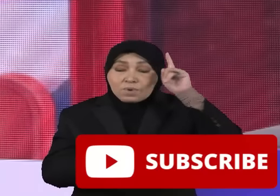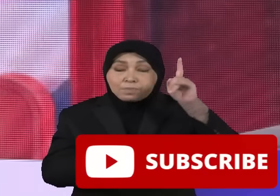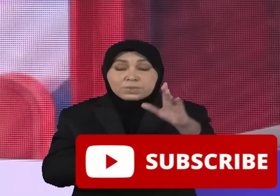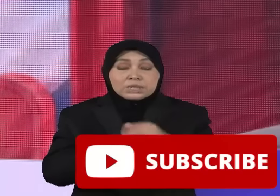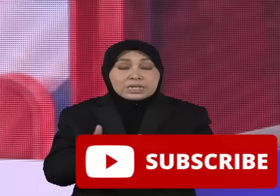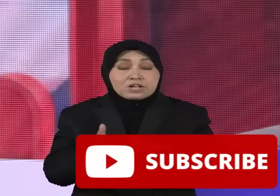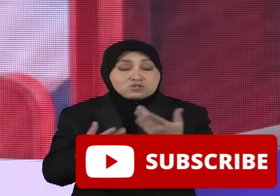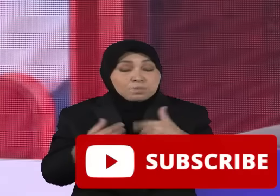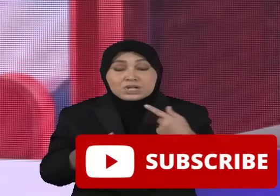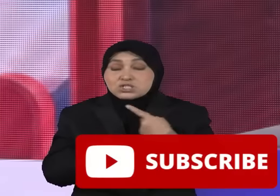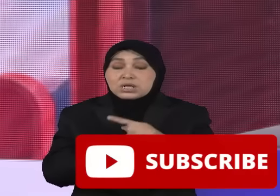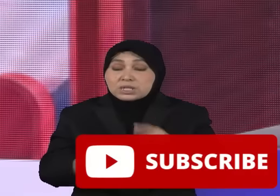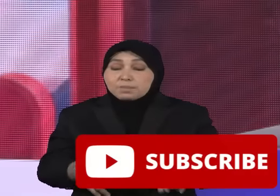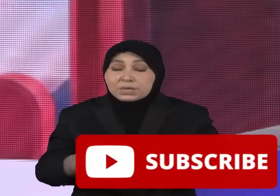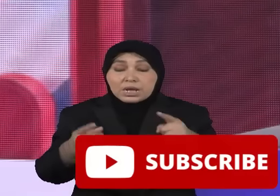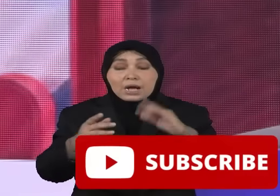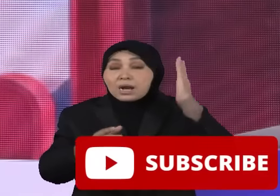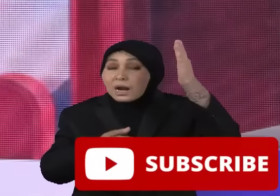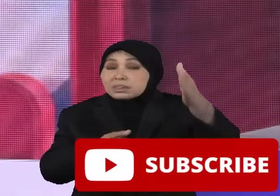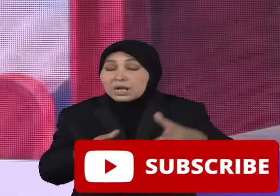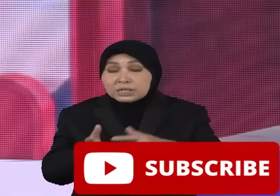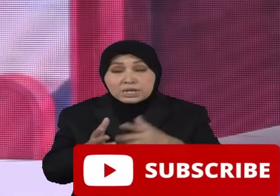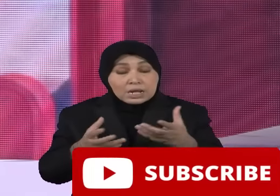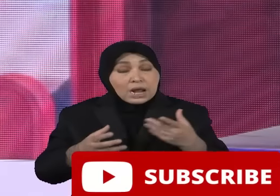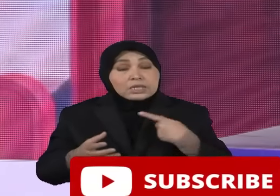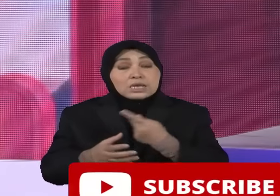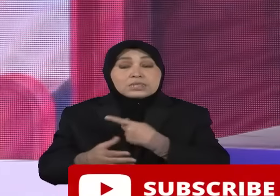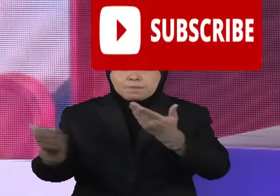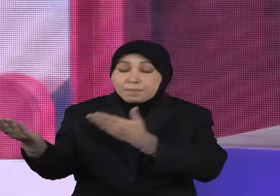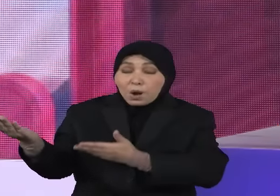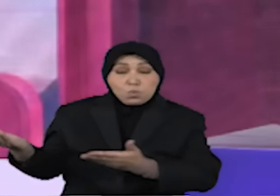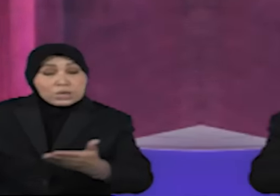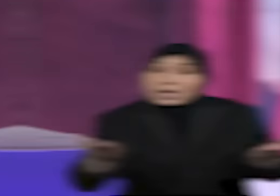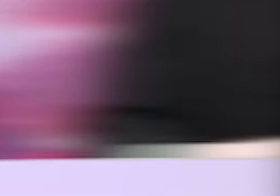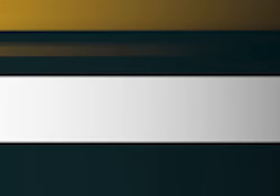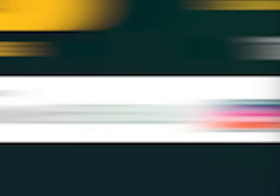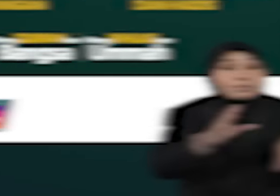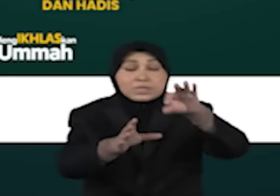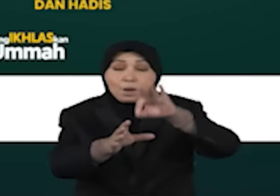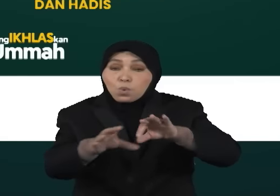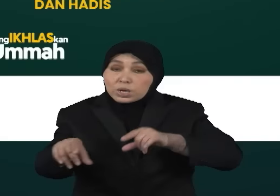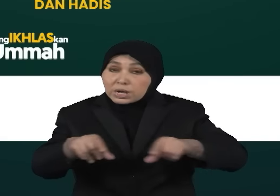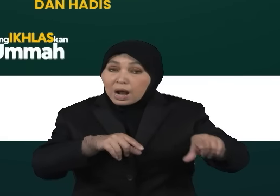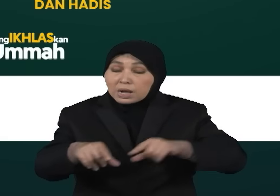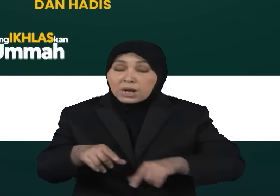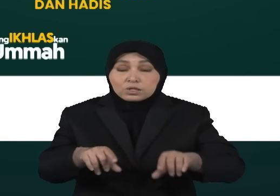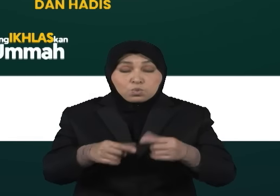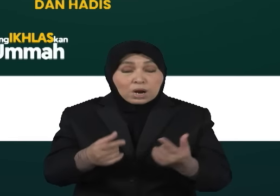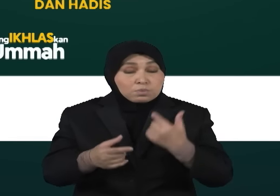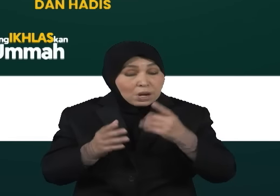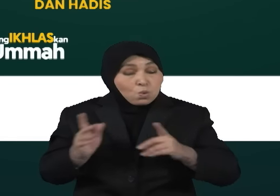ini selepas kita pergi suatu hari nanti. Ini yang ingin kita bawakan dalam tabung gerakan Al-Quran. Peluang tuan-tuan untuk